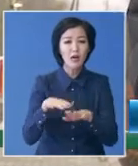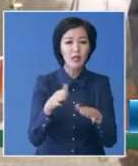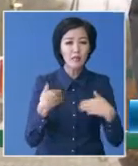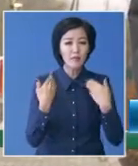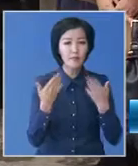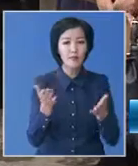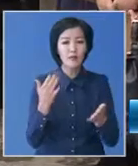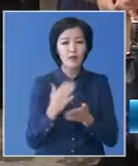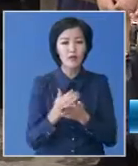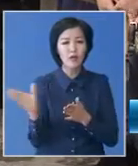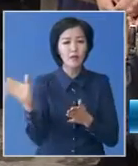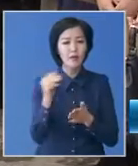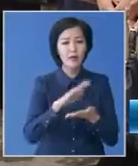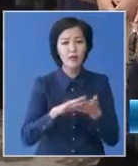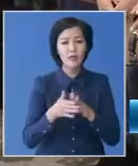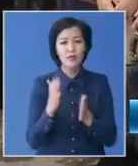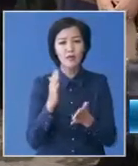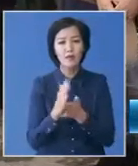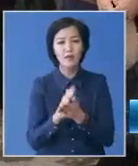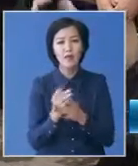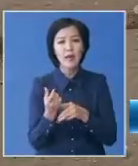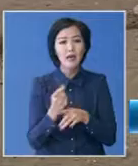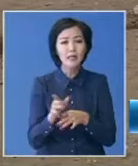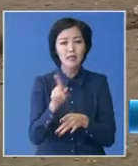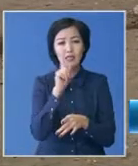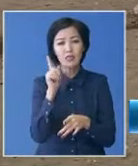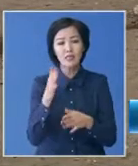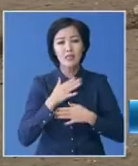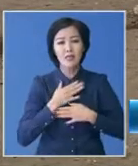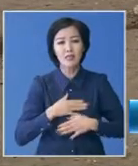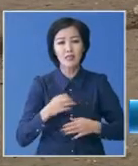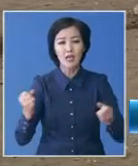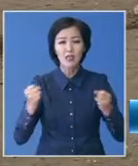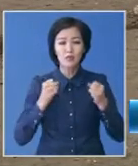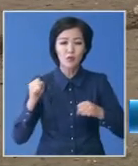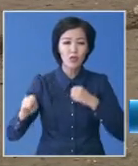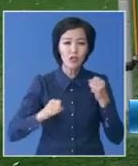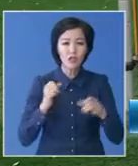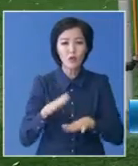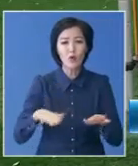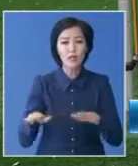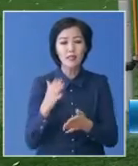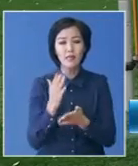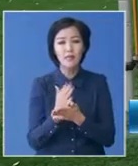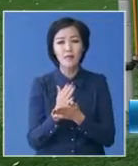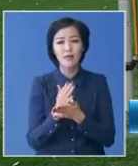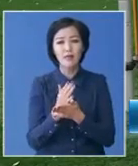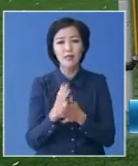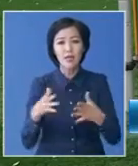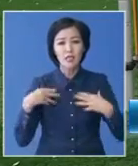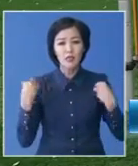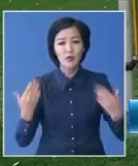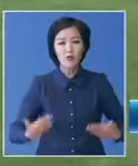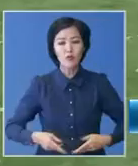отыр. Ішінде бар жағдай жасалған, әсіресе бұған жастар риза. Спорттық жаттығу алаңдары да бар. Бұл өз кезегінде саламатты өмір